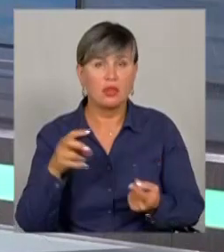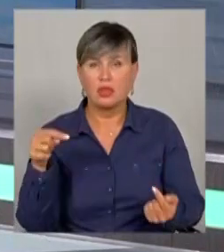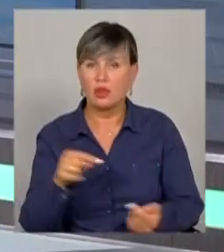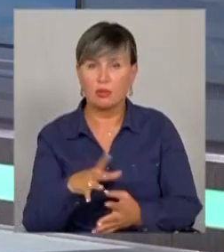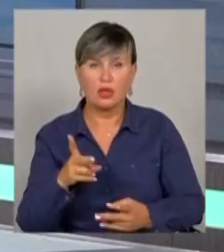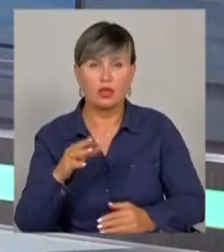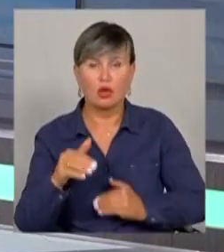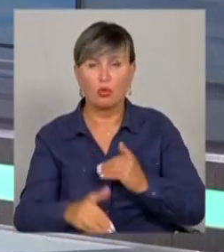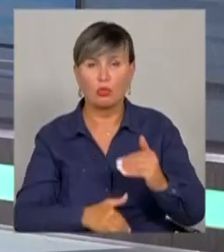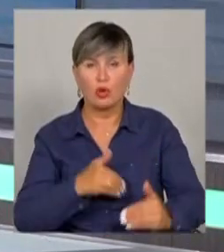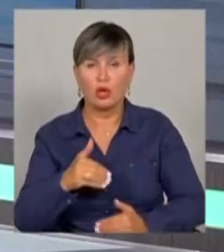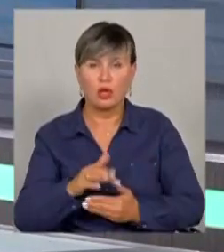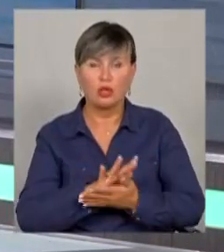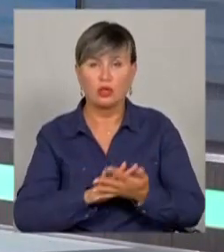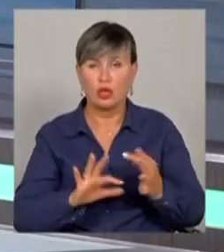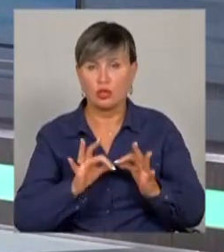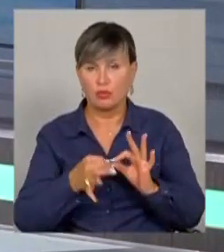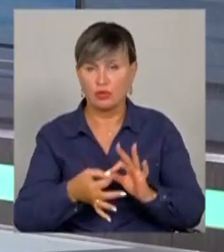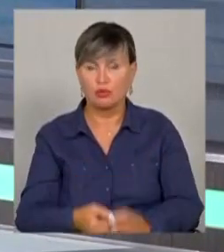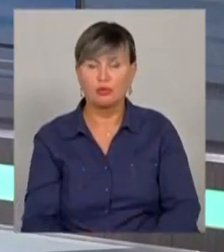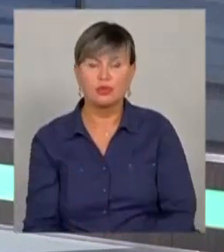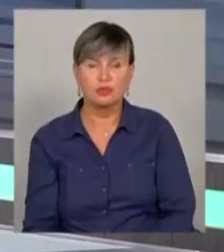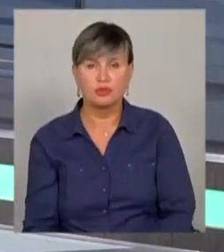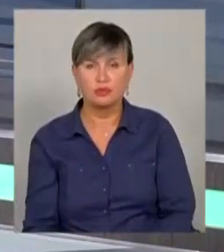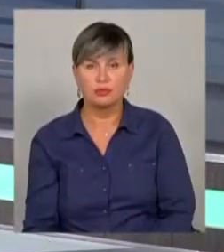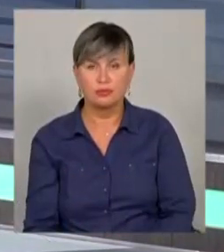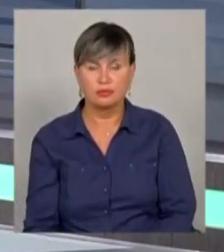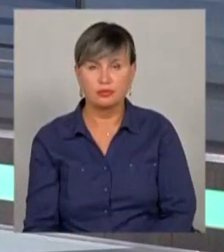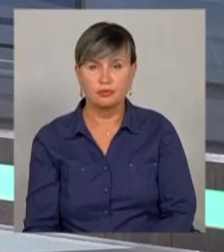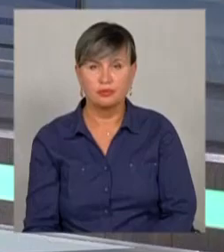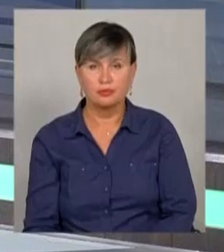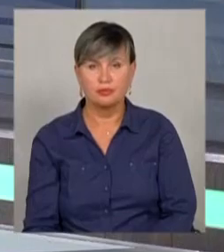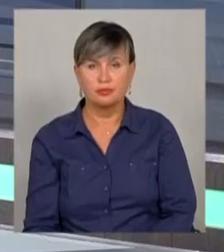для купания. Подробности несчастного случая в репортаже Рамины Мирзалимовой.